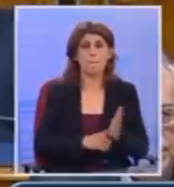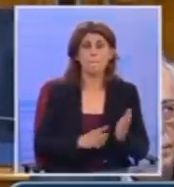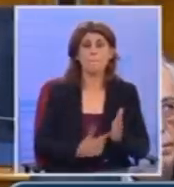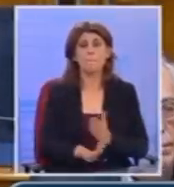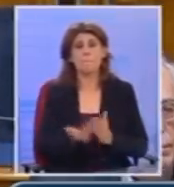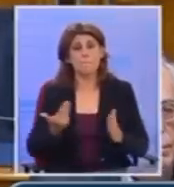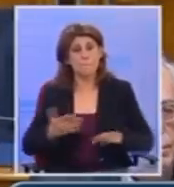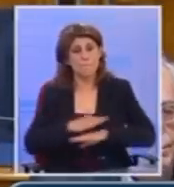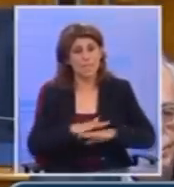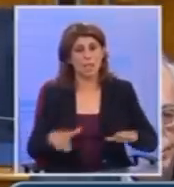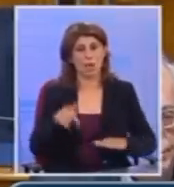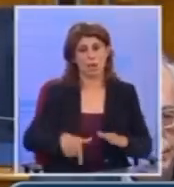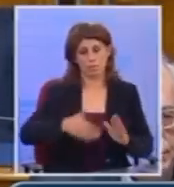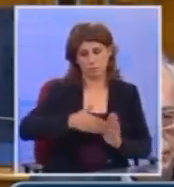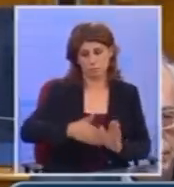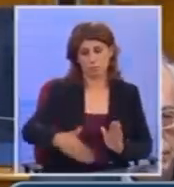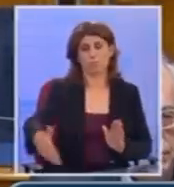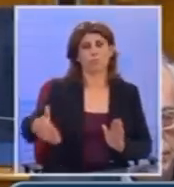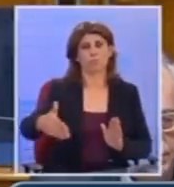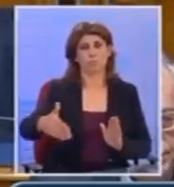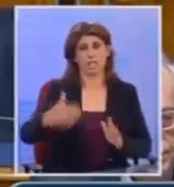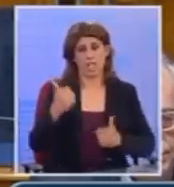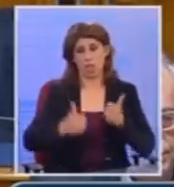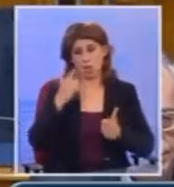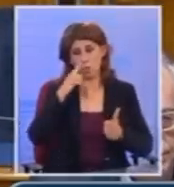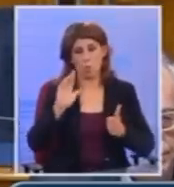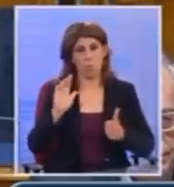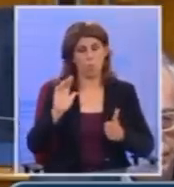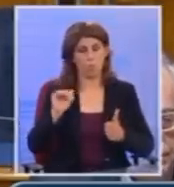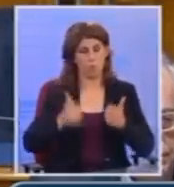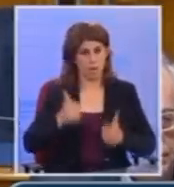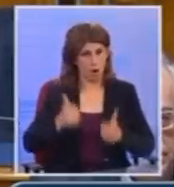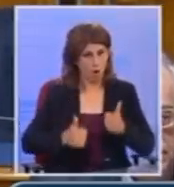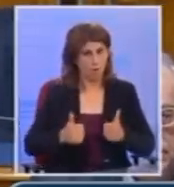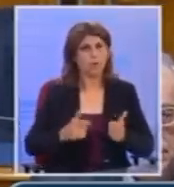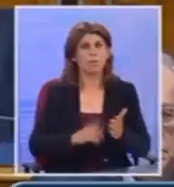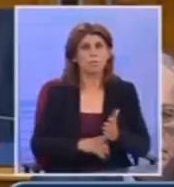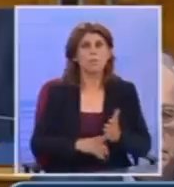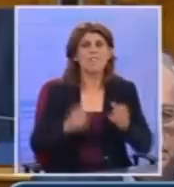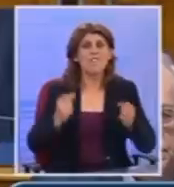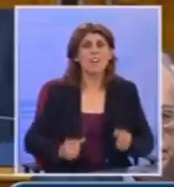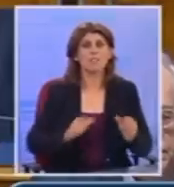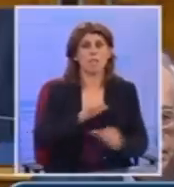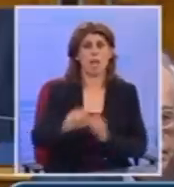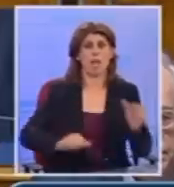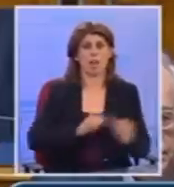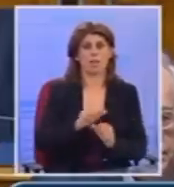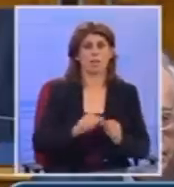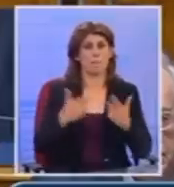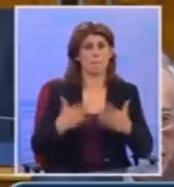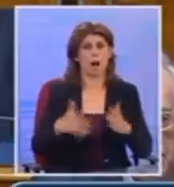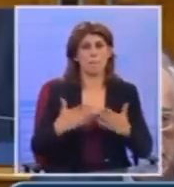πριν εκπνεύσει αυτή η ακαδημαϊκή περίοδος και η σχολική περίοδος να έχουμε προλάβει να κάνουμε κάποιες στοιχειώδεις αλλαγές οι οποίες